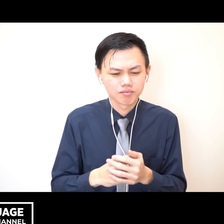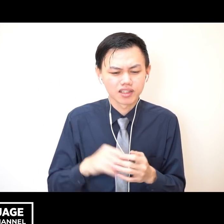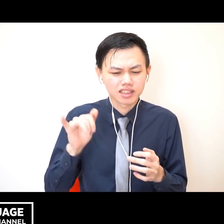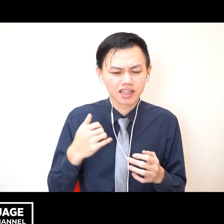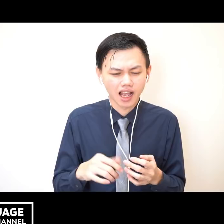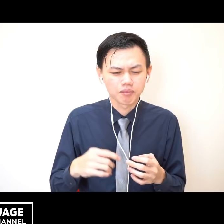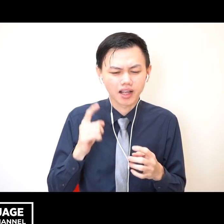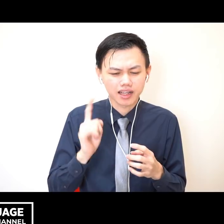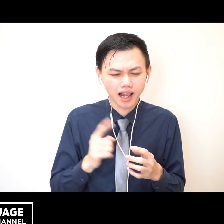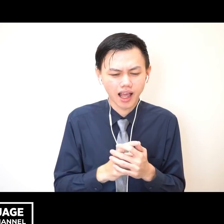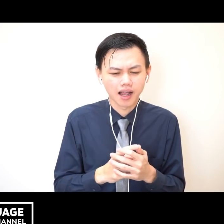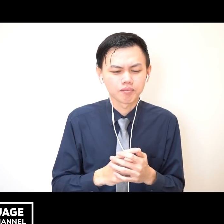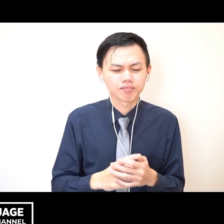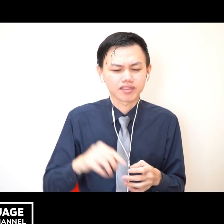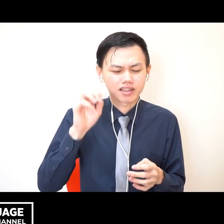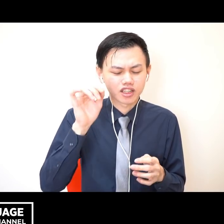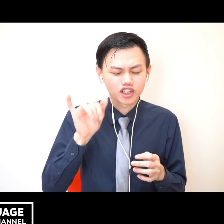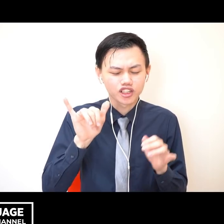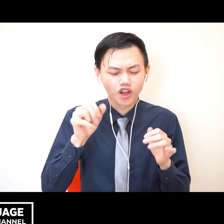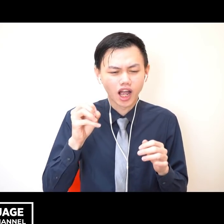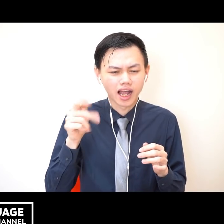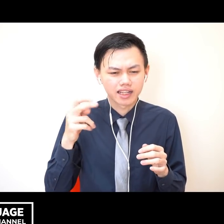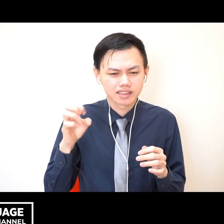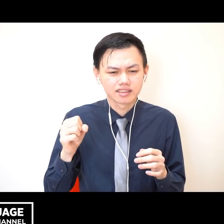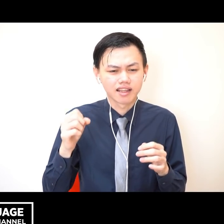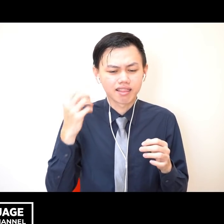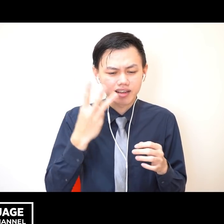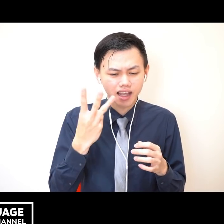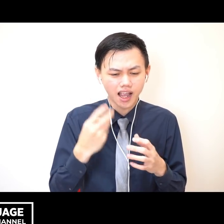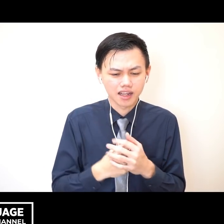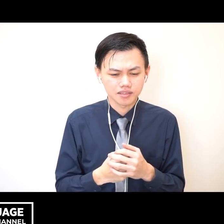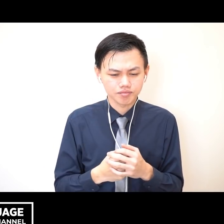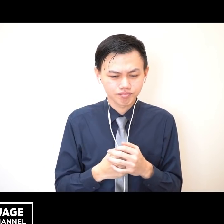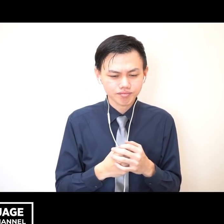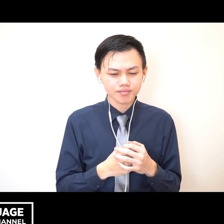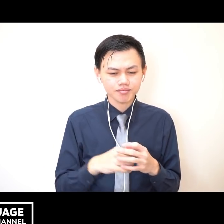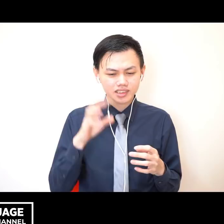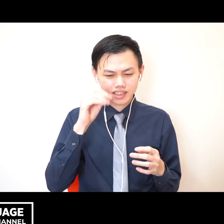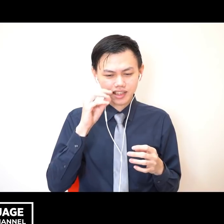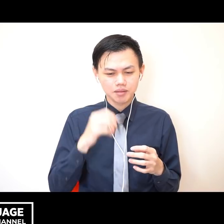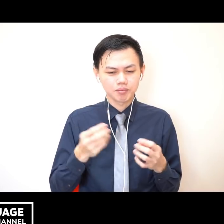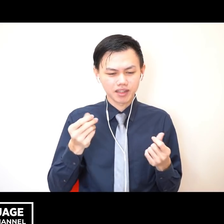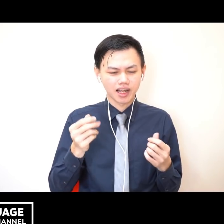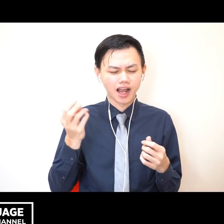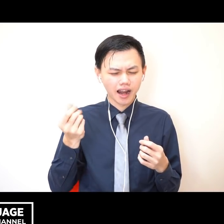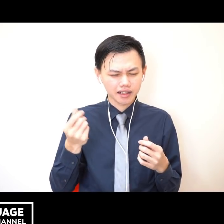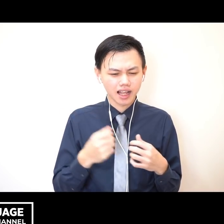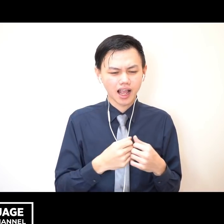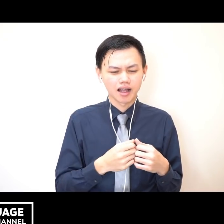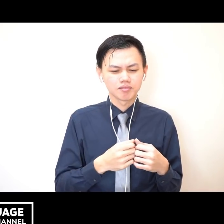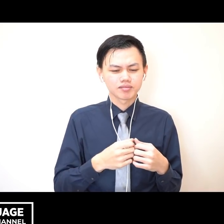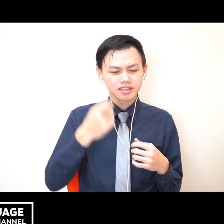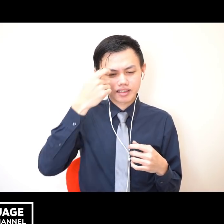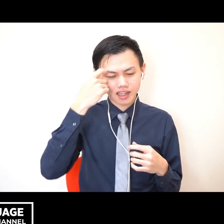For God so loved the world that He gave. Yang membayar harga adalah Tuhan, karena Tuhan ingin